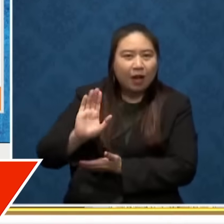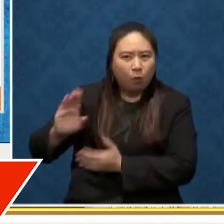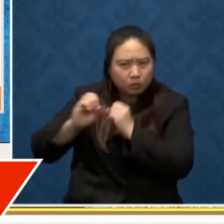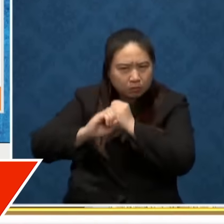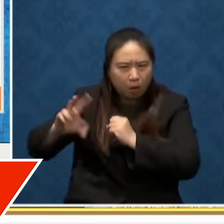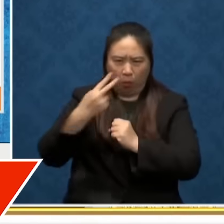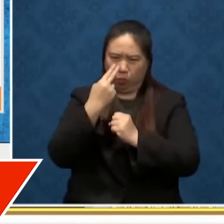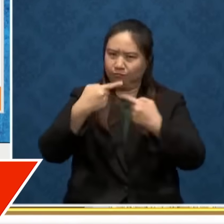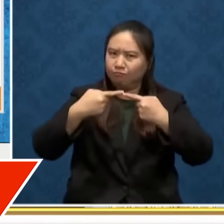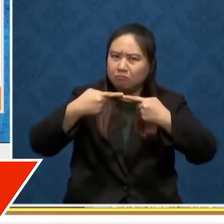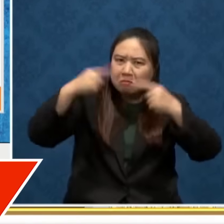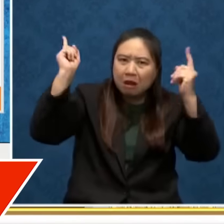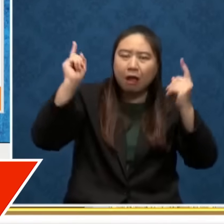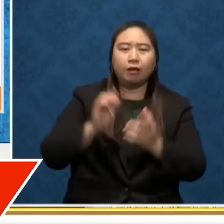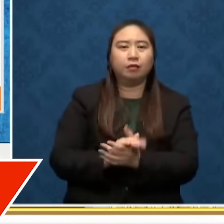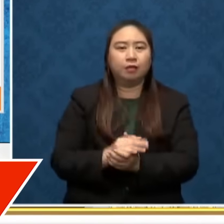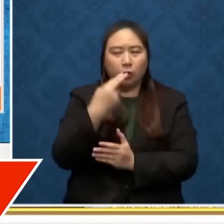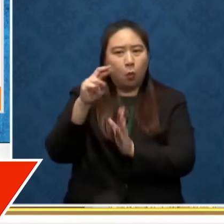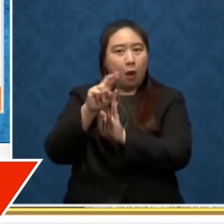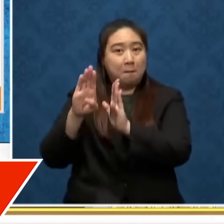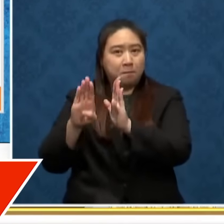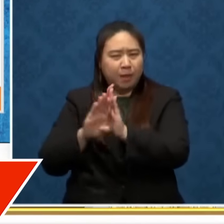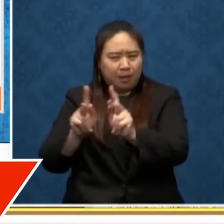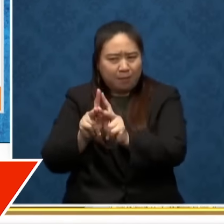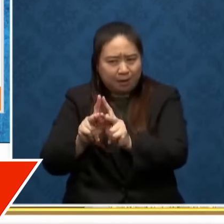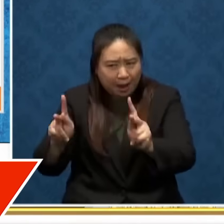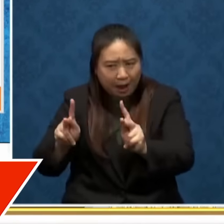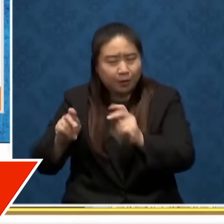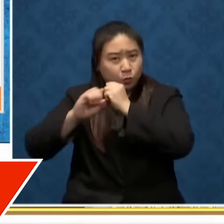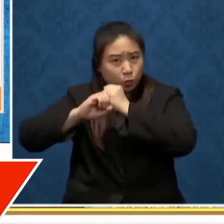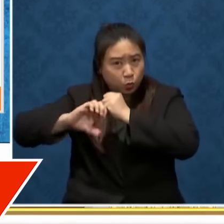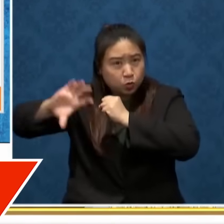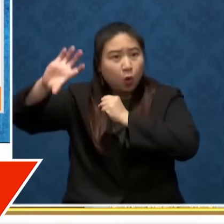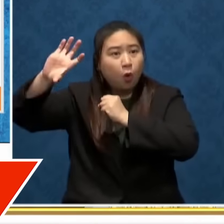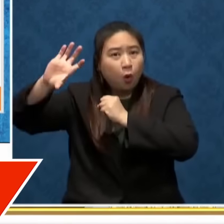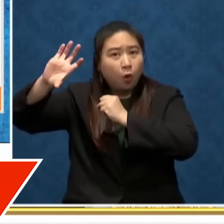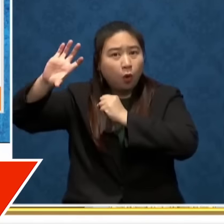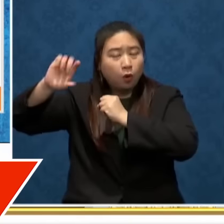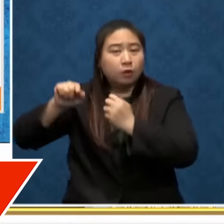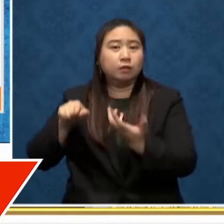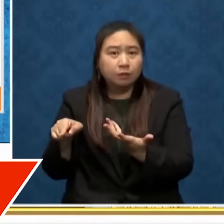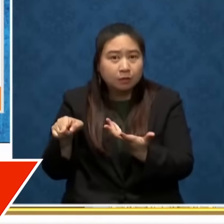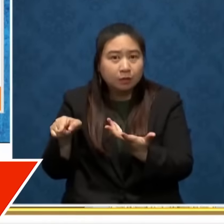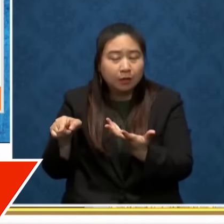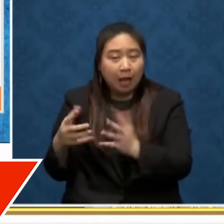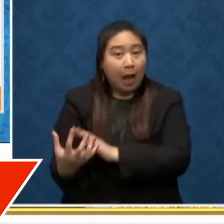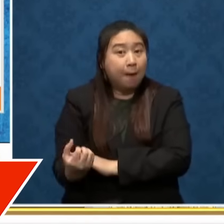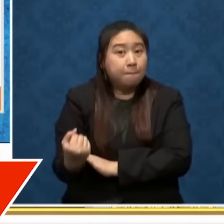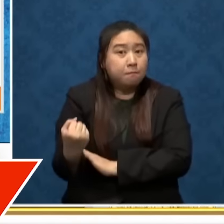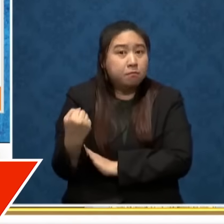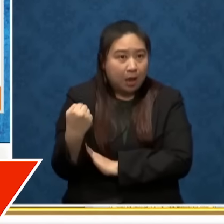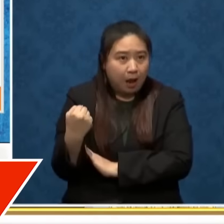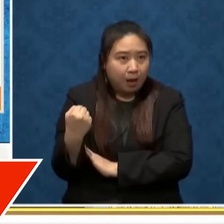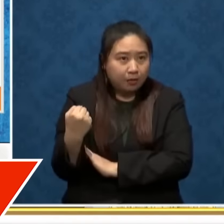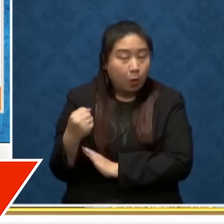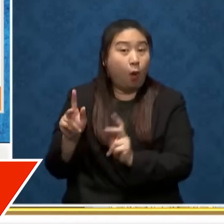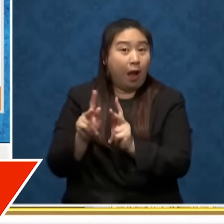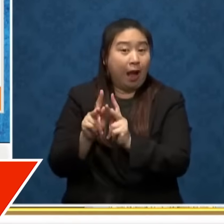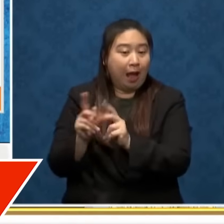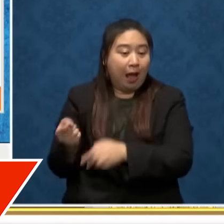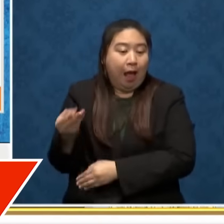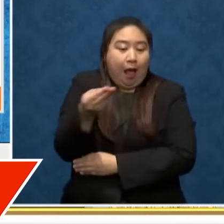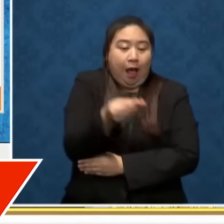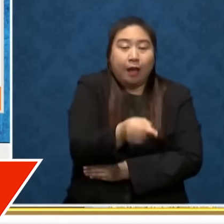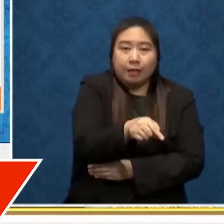าดมากเขาไปออกระเบียบคณะกรรมการกสทช.เนี่ยนะครับให้อํานาจของกรรมการอีกคณะ